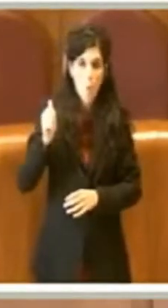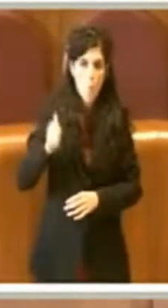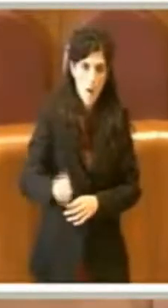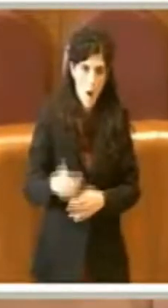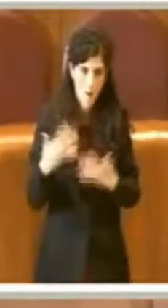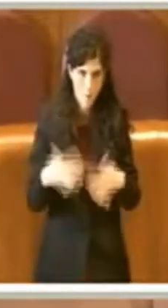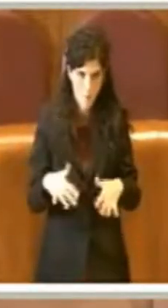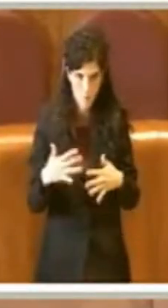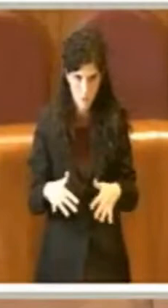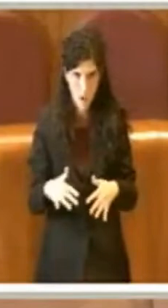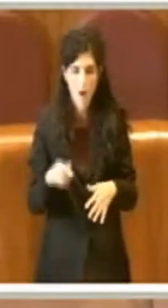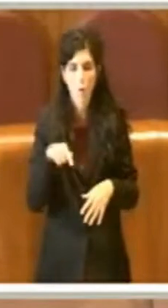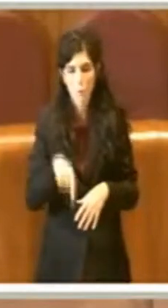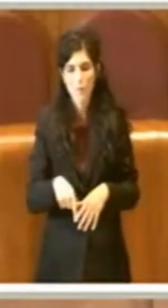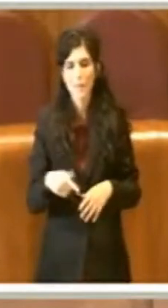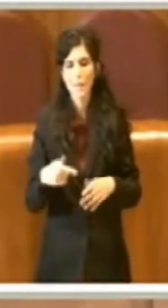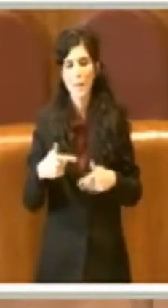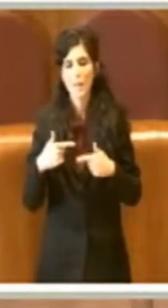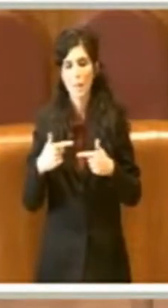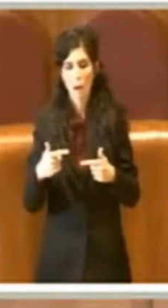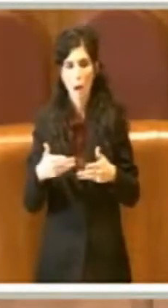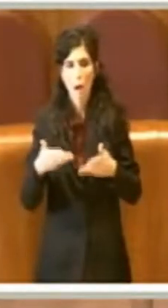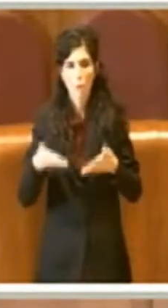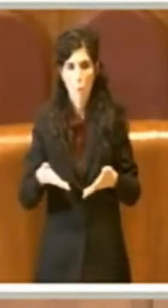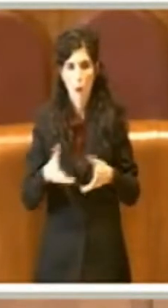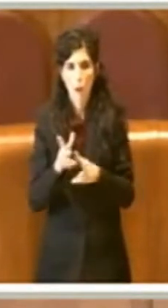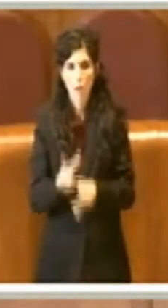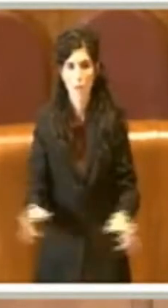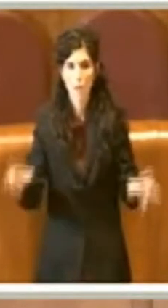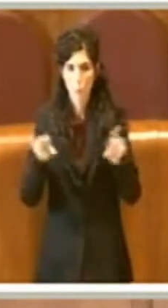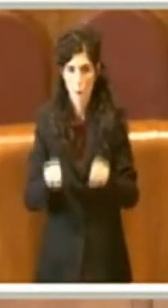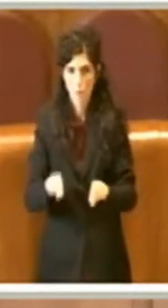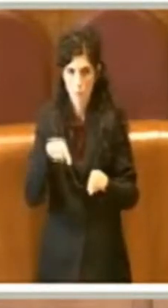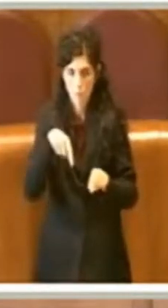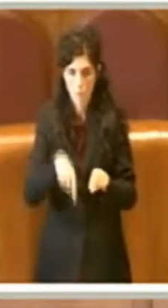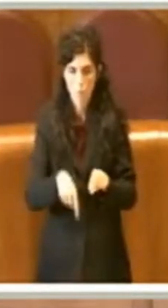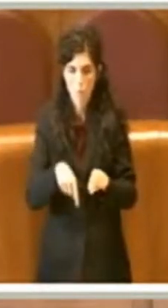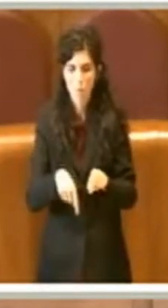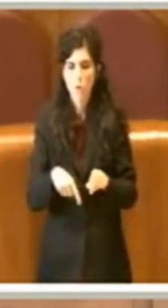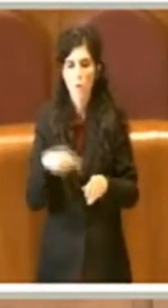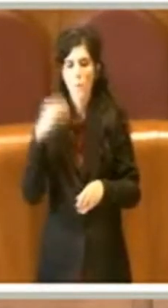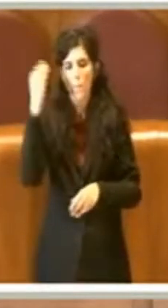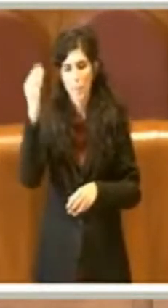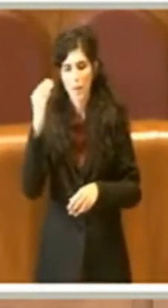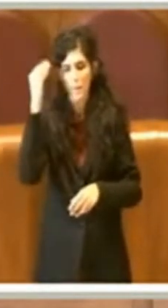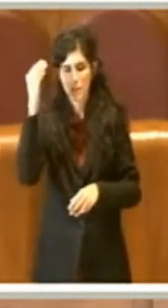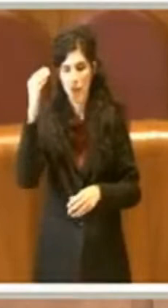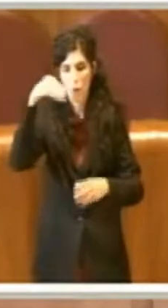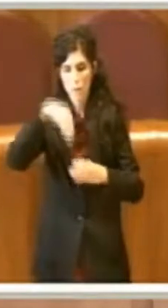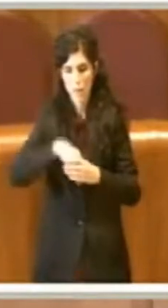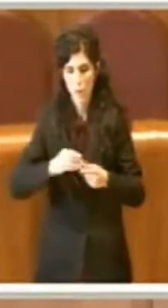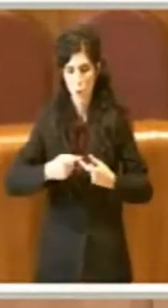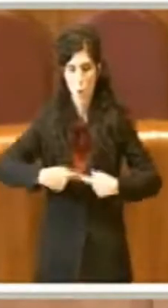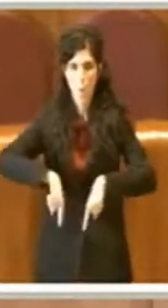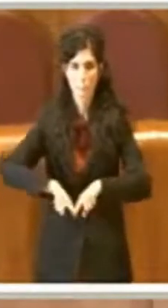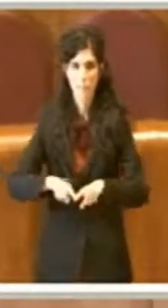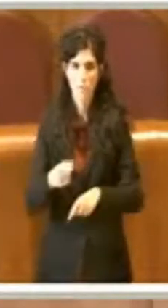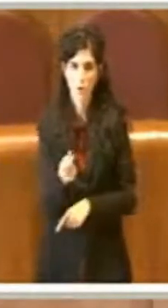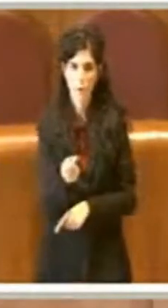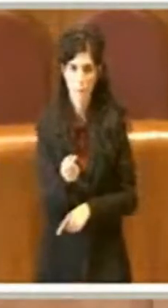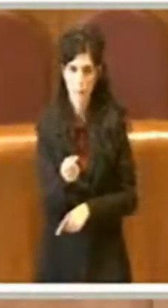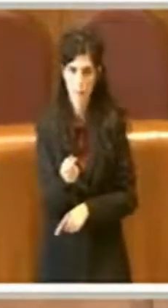inevitabilmente riattualizzare questo ha comportato anche un espressione parere in commissione patrimonio data